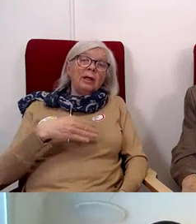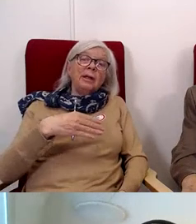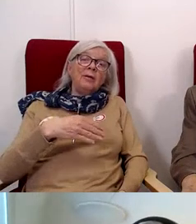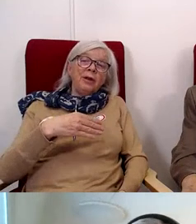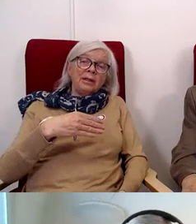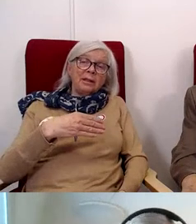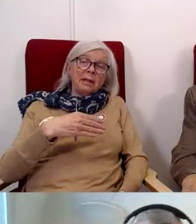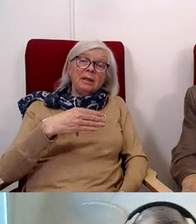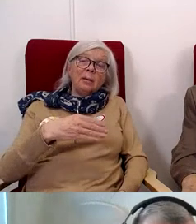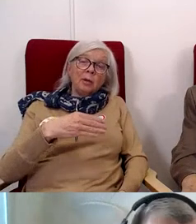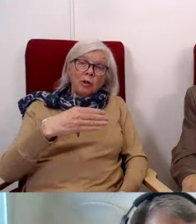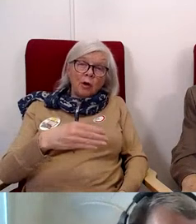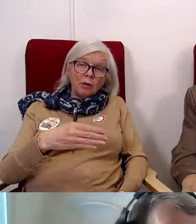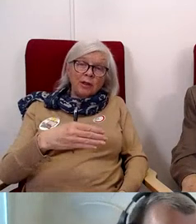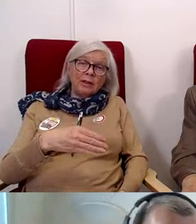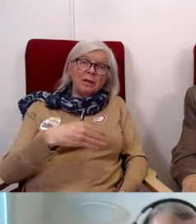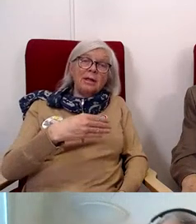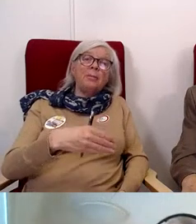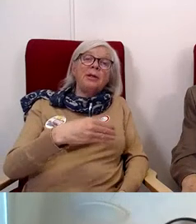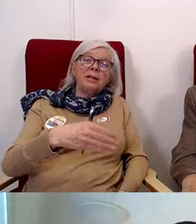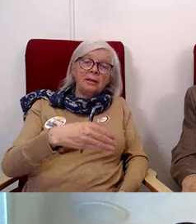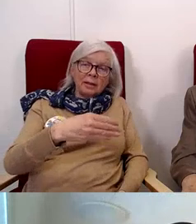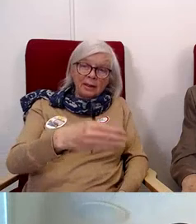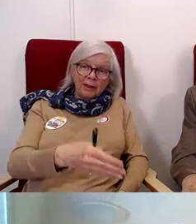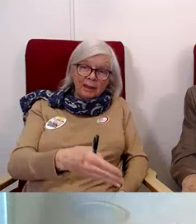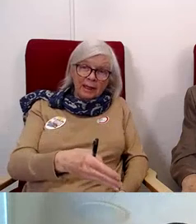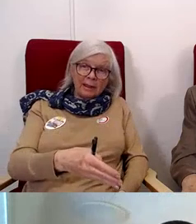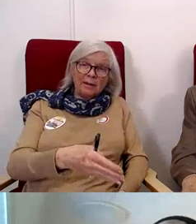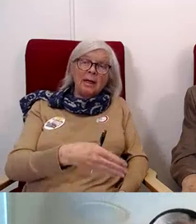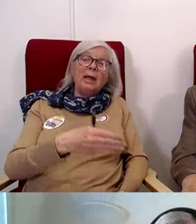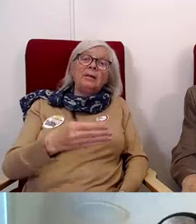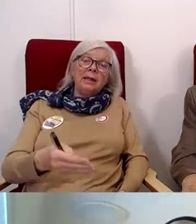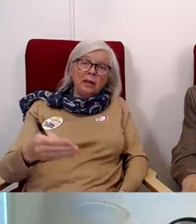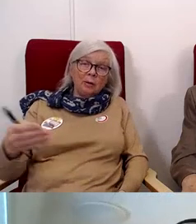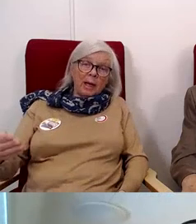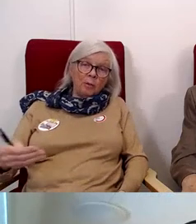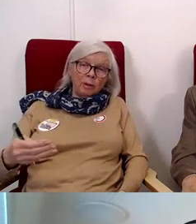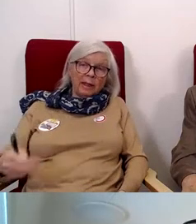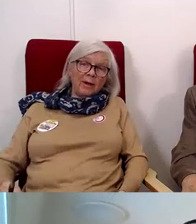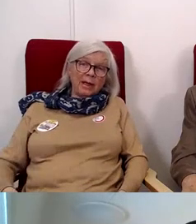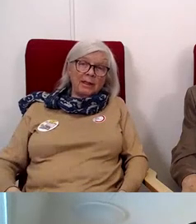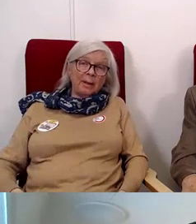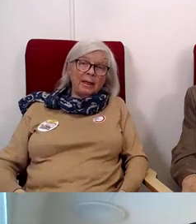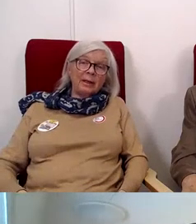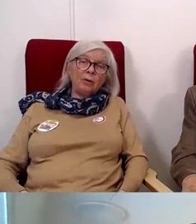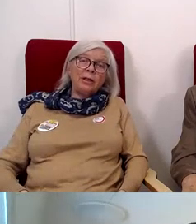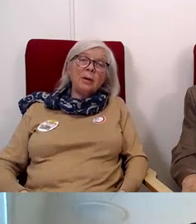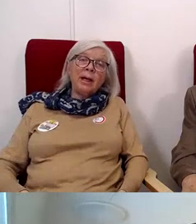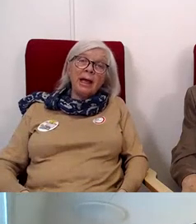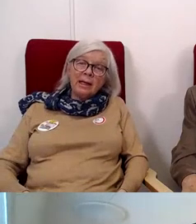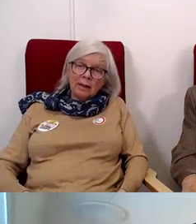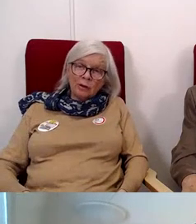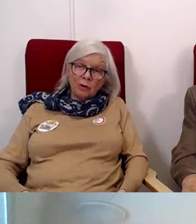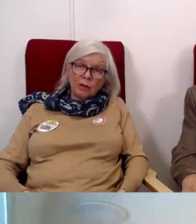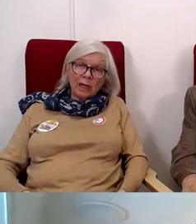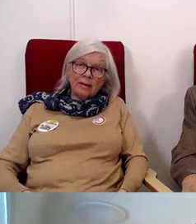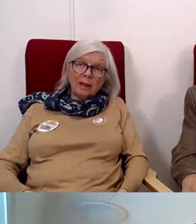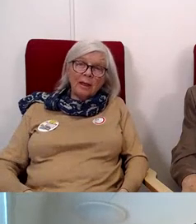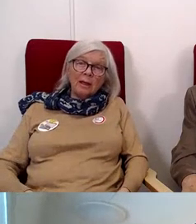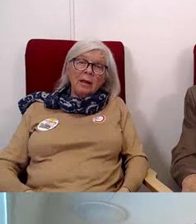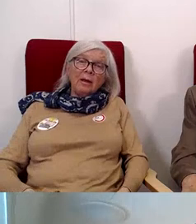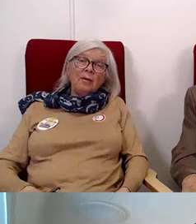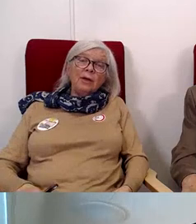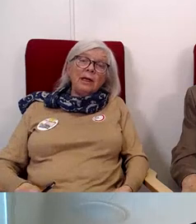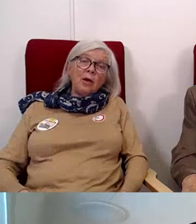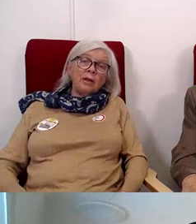organisation där det finns en demokratisk representativitet till de här olika verksamheterna. Och det ska man heller inte